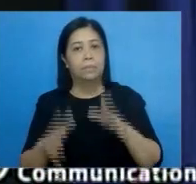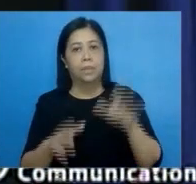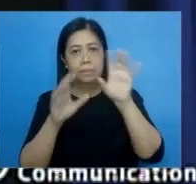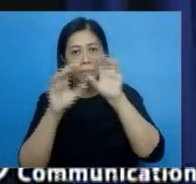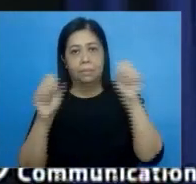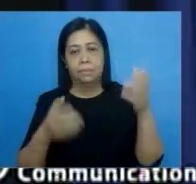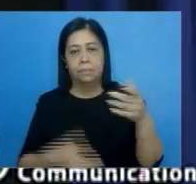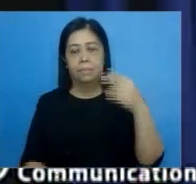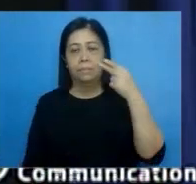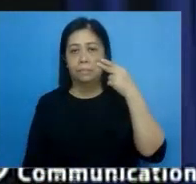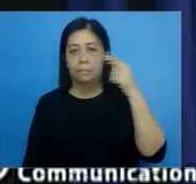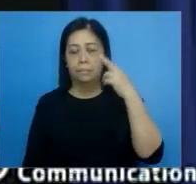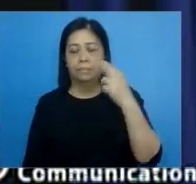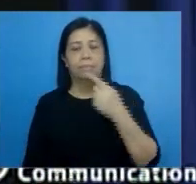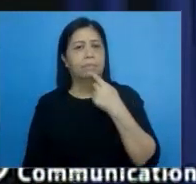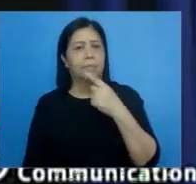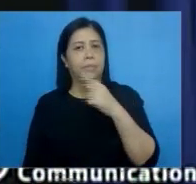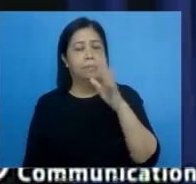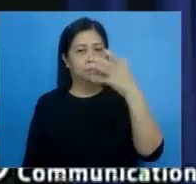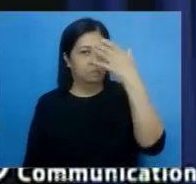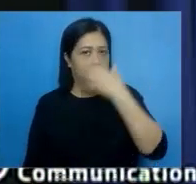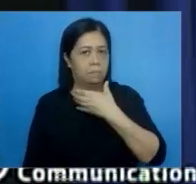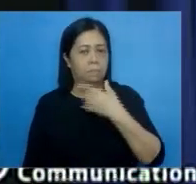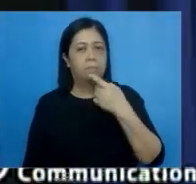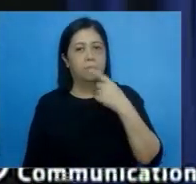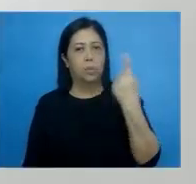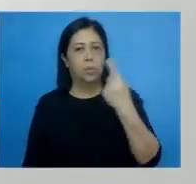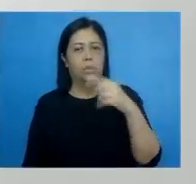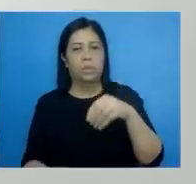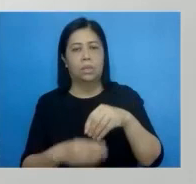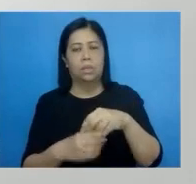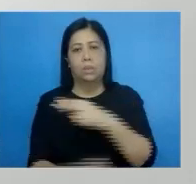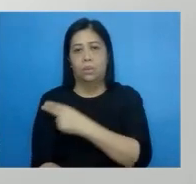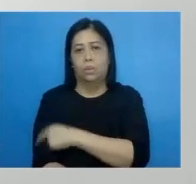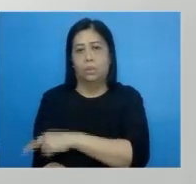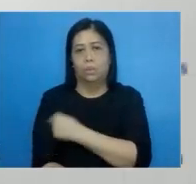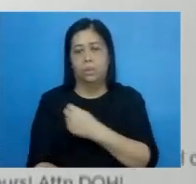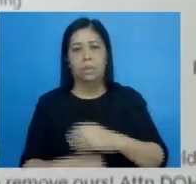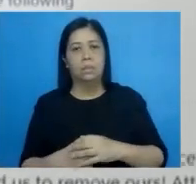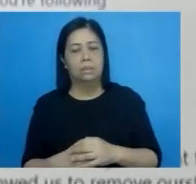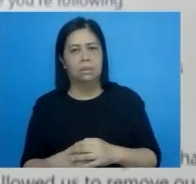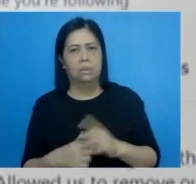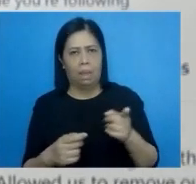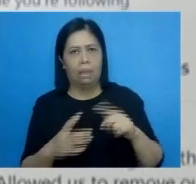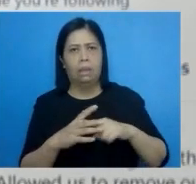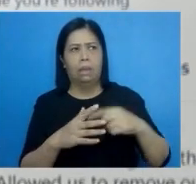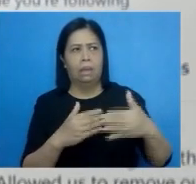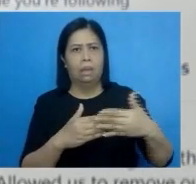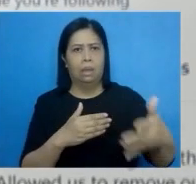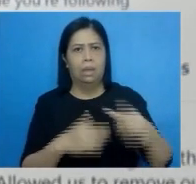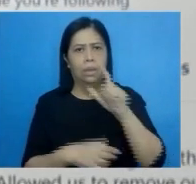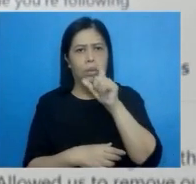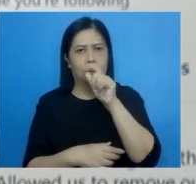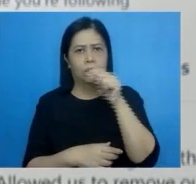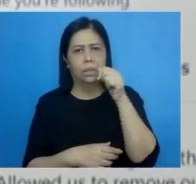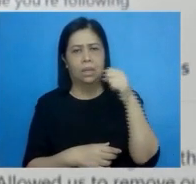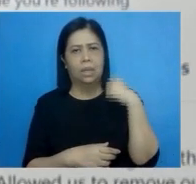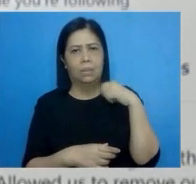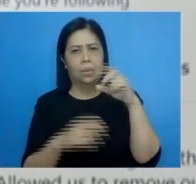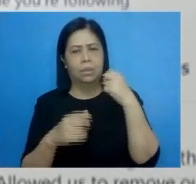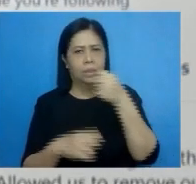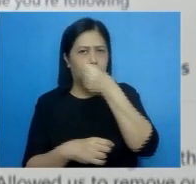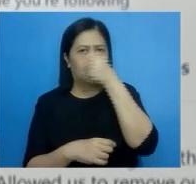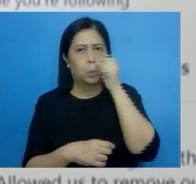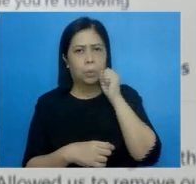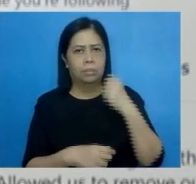Ang sabi ni Presidente, the wearing of face shield should only be in hospitals. Na nag-ugat naman sa tweet kahapon ng Senate President Tito Soto